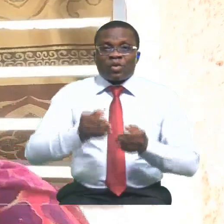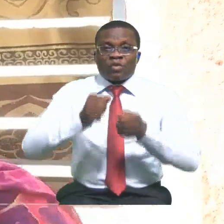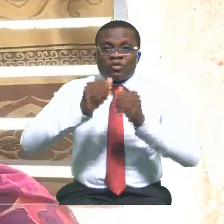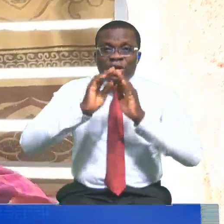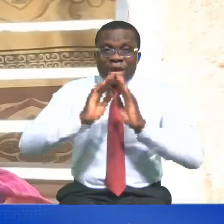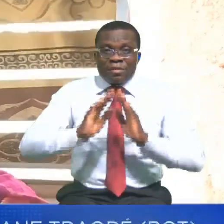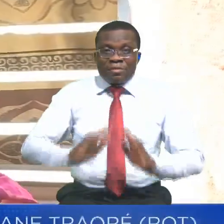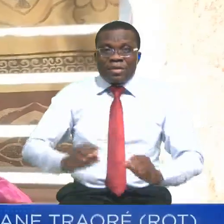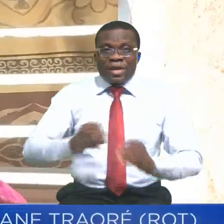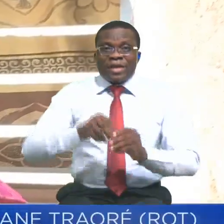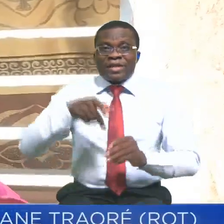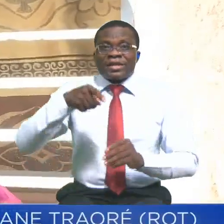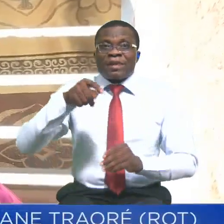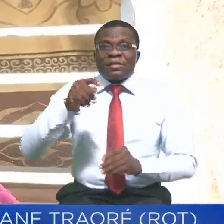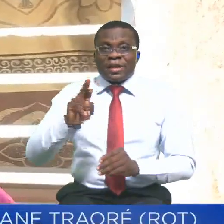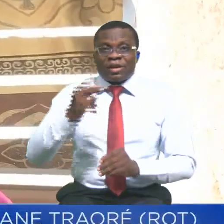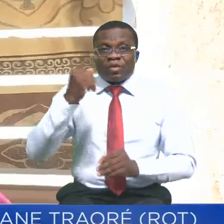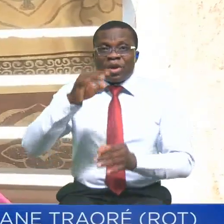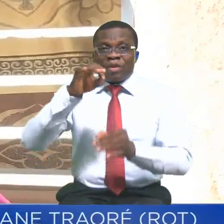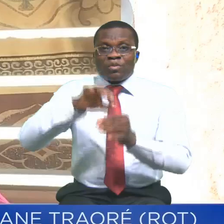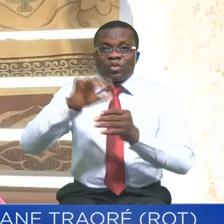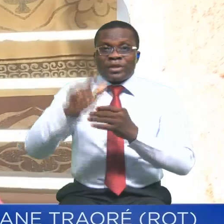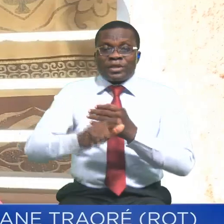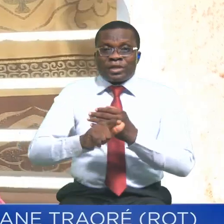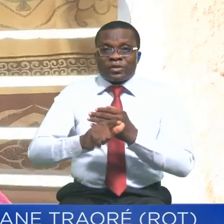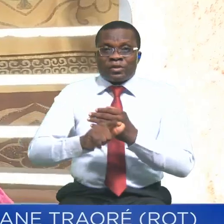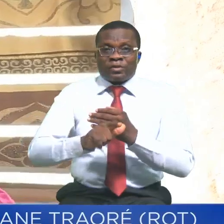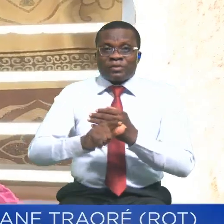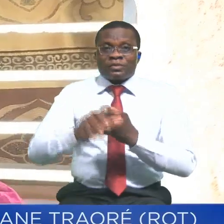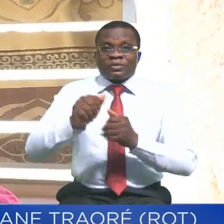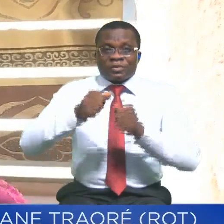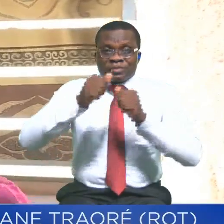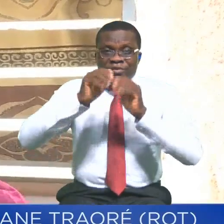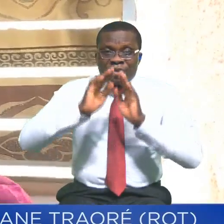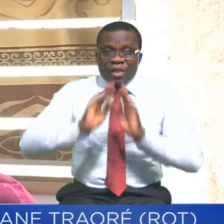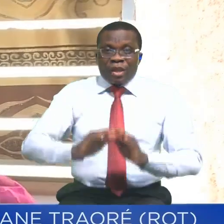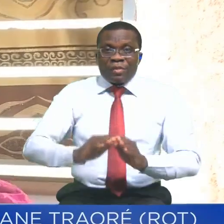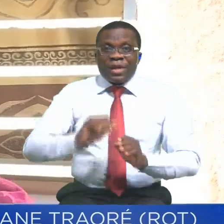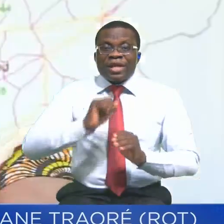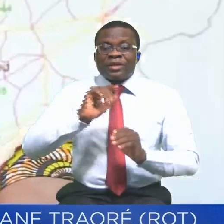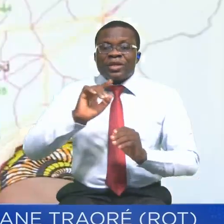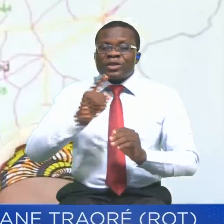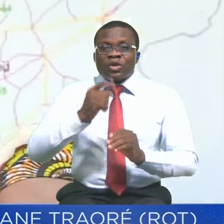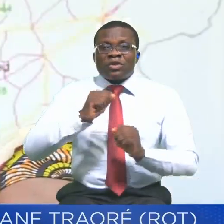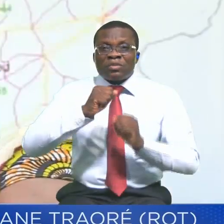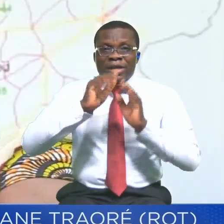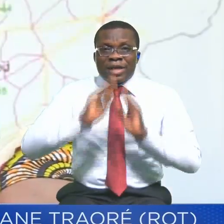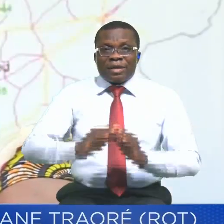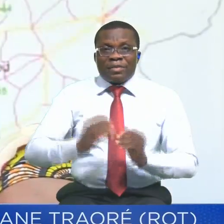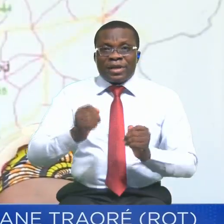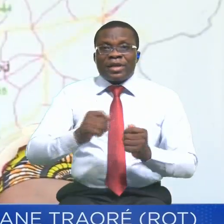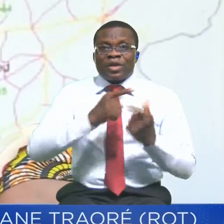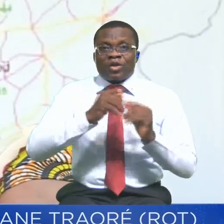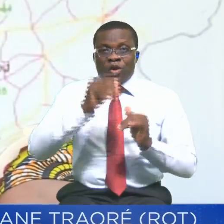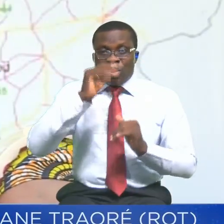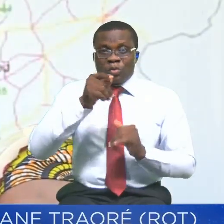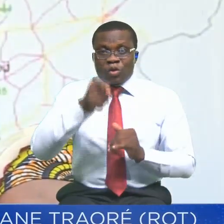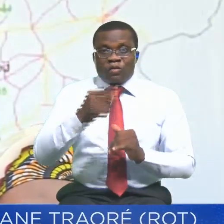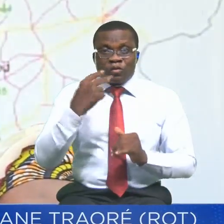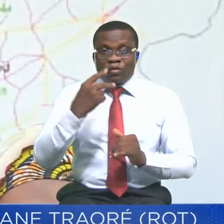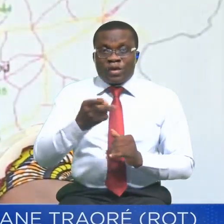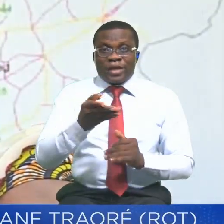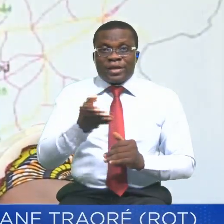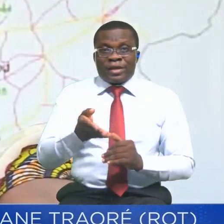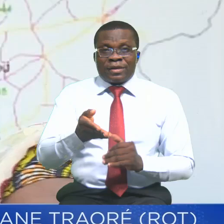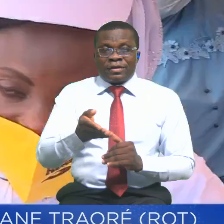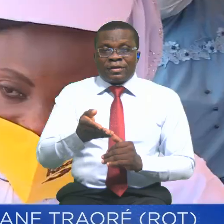paix dans Parako pour les élections. La paix, rien que la paix. Ces leaders du réseau Ousmane